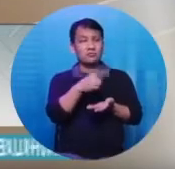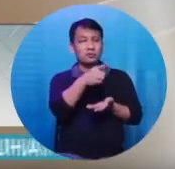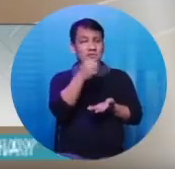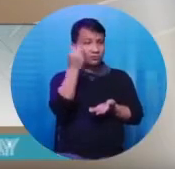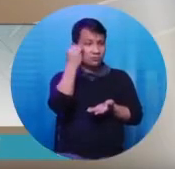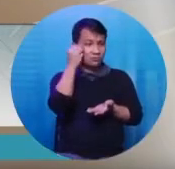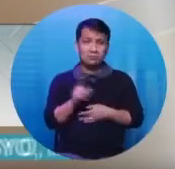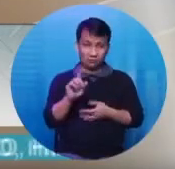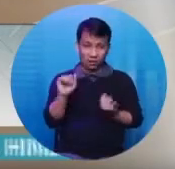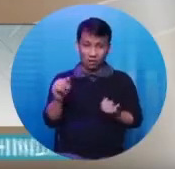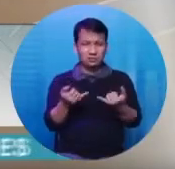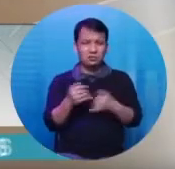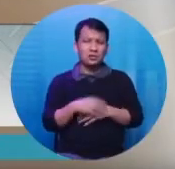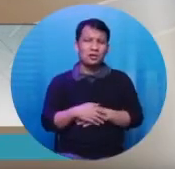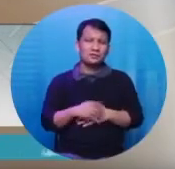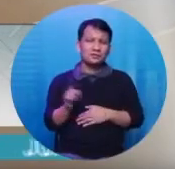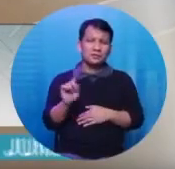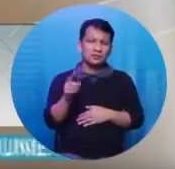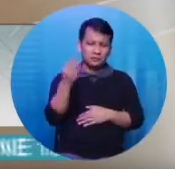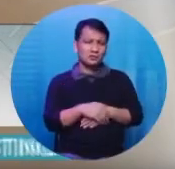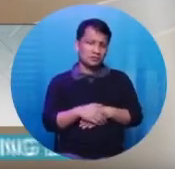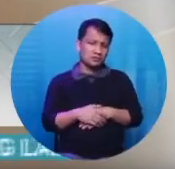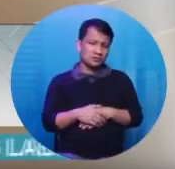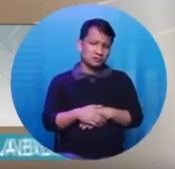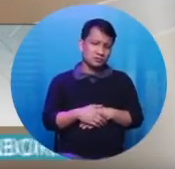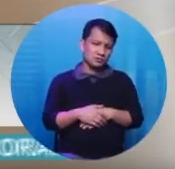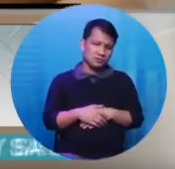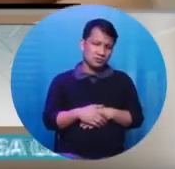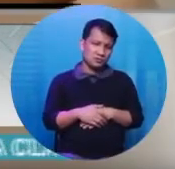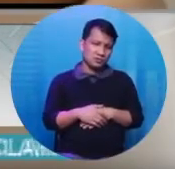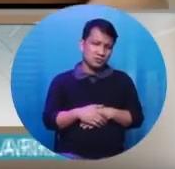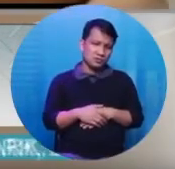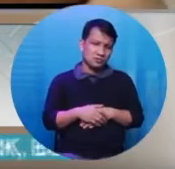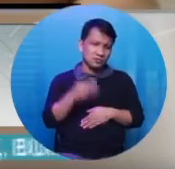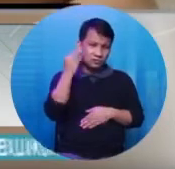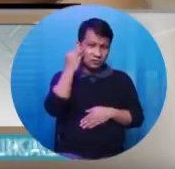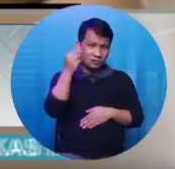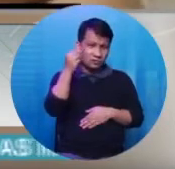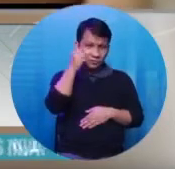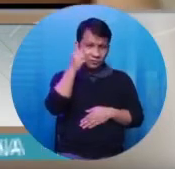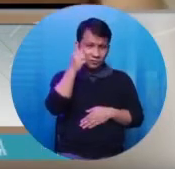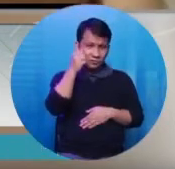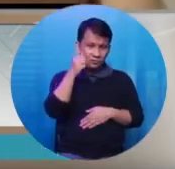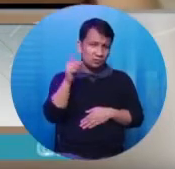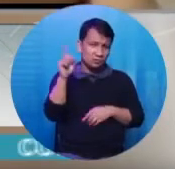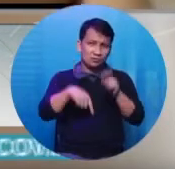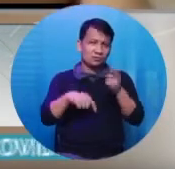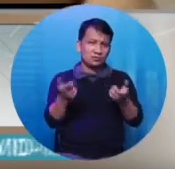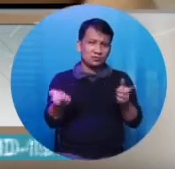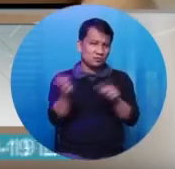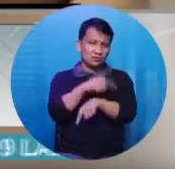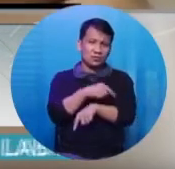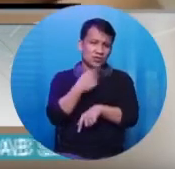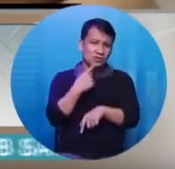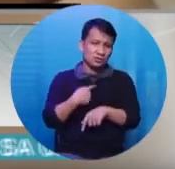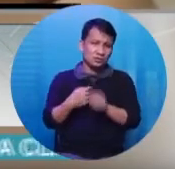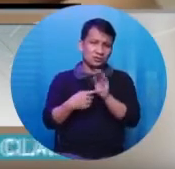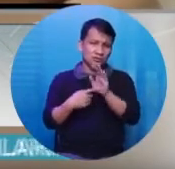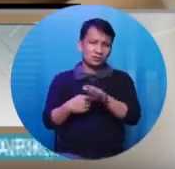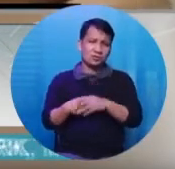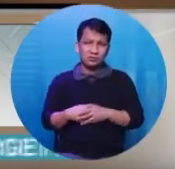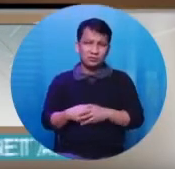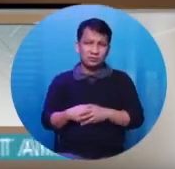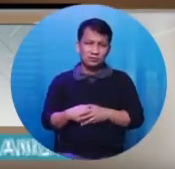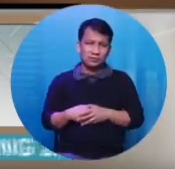Miss Isa? Opo. Sige po, magsalita kayo. Sana po, huwag niya na po ako balikta rin sa mga tao. Saka magsabi na po siya